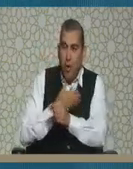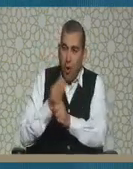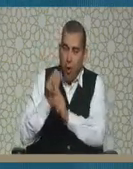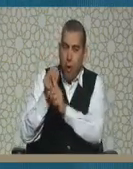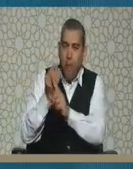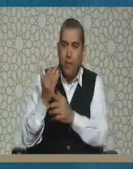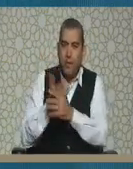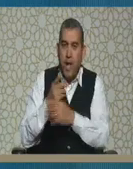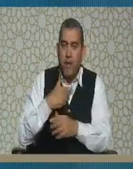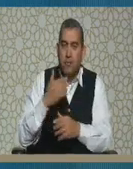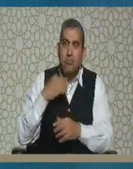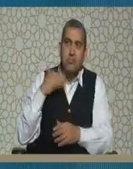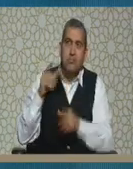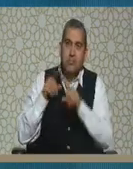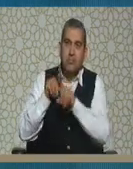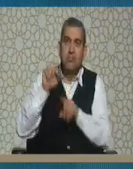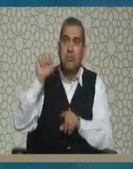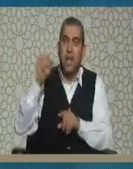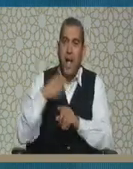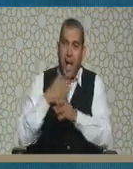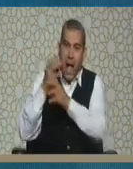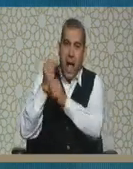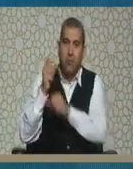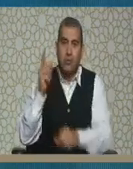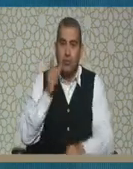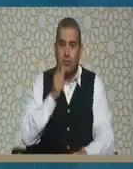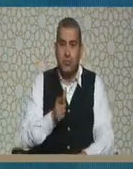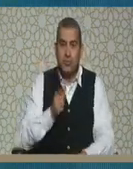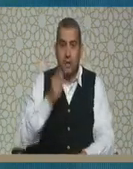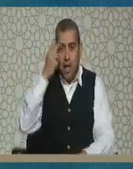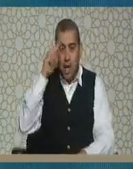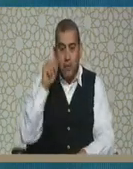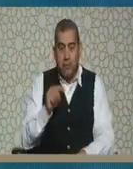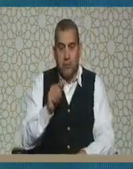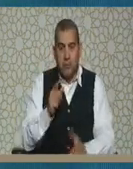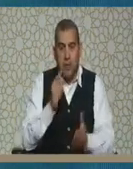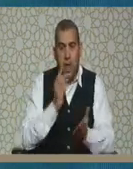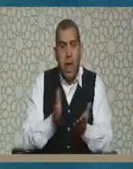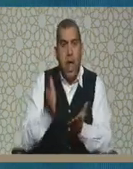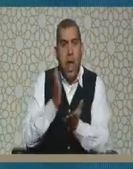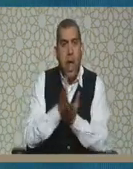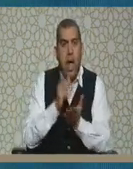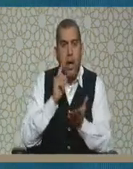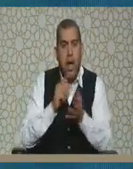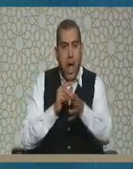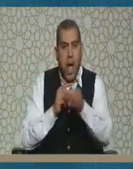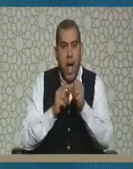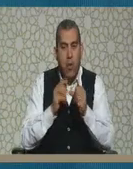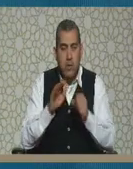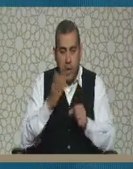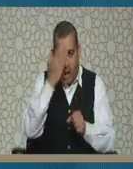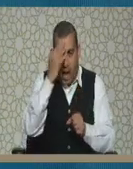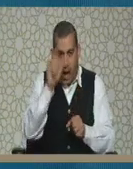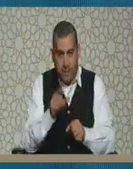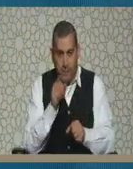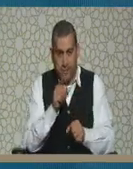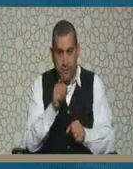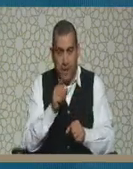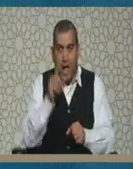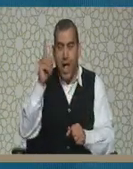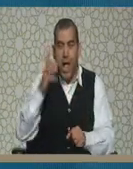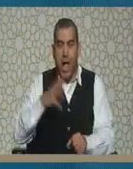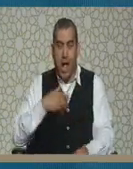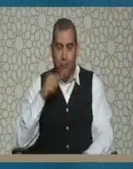عما يليق بالله سبحانه وتعالى هنا بقى يتحقق في العبد ما كان الله